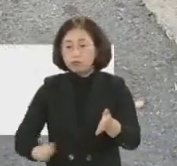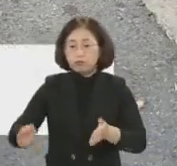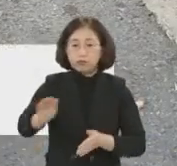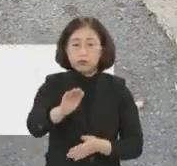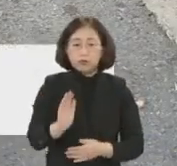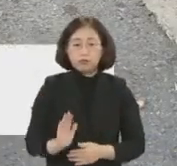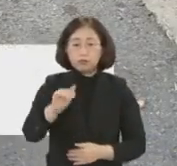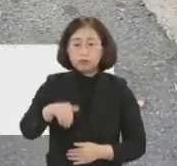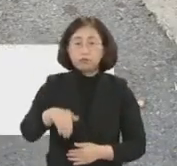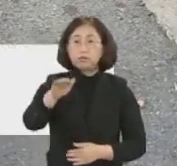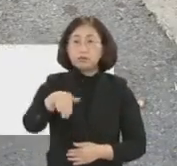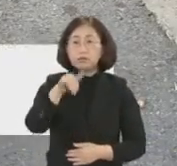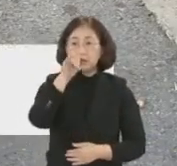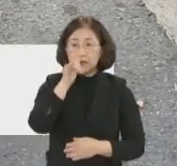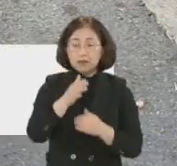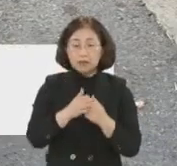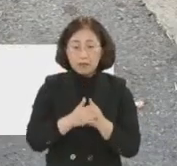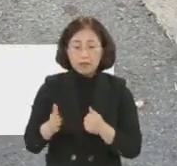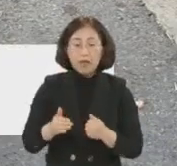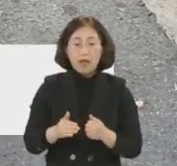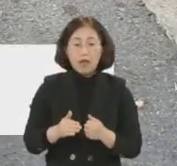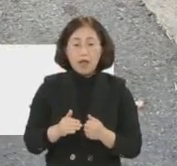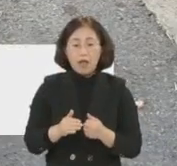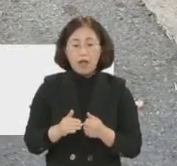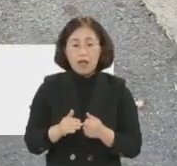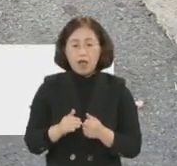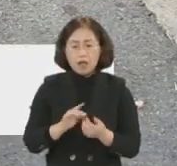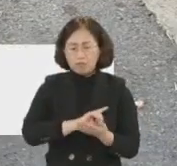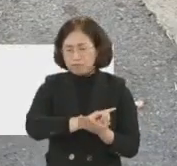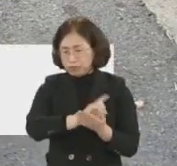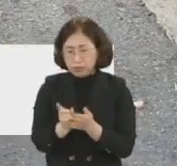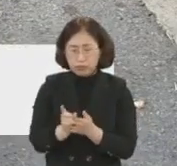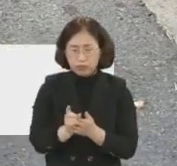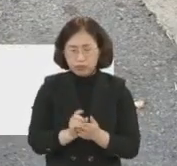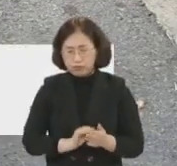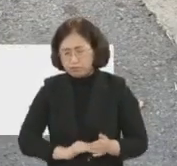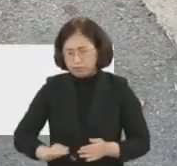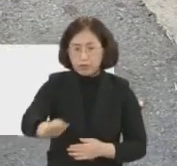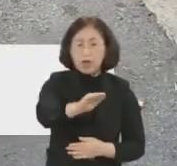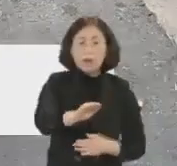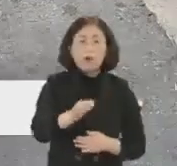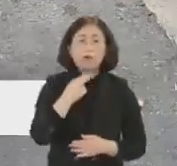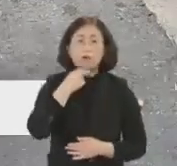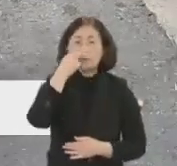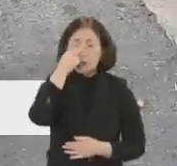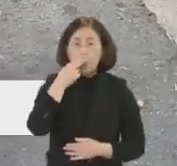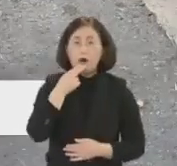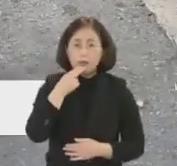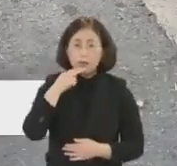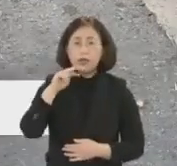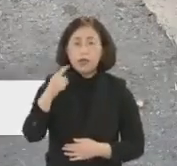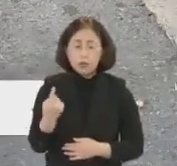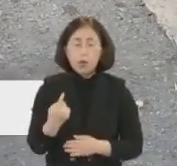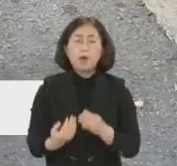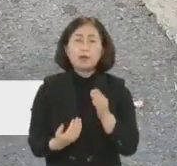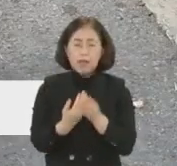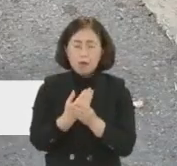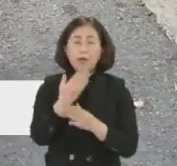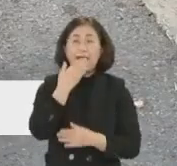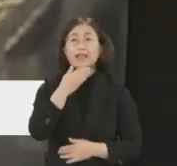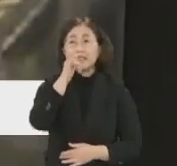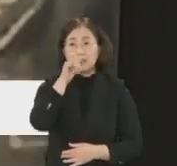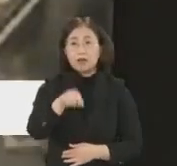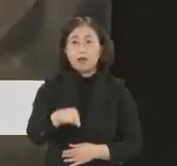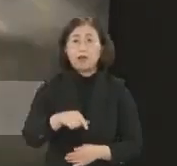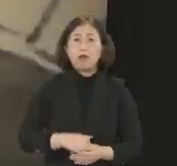울퉁불퉁한 사거리다 보니까 차량 자체도 과속을 한다면 음주운전이 아니더라도 사고가 날 확률이 되게 높은